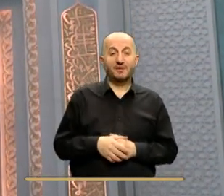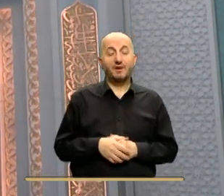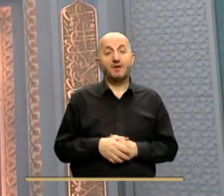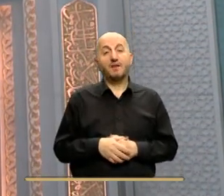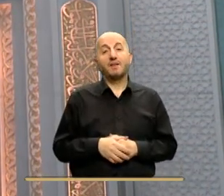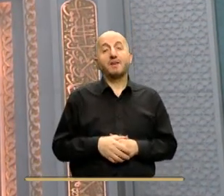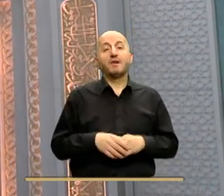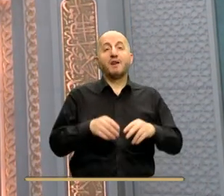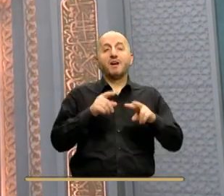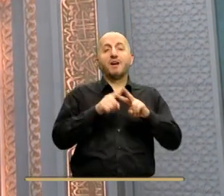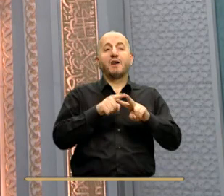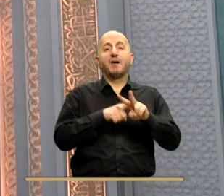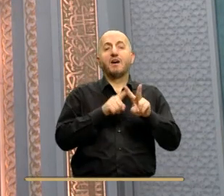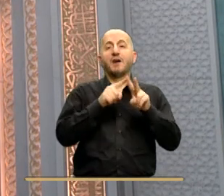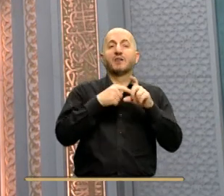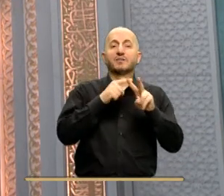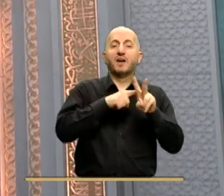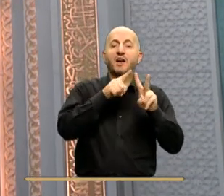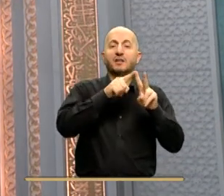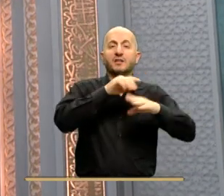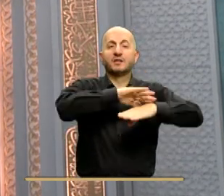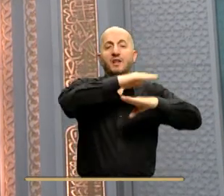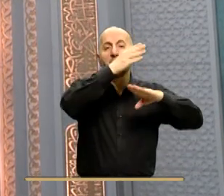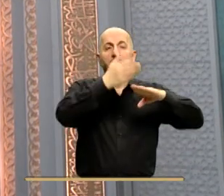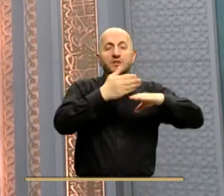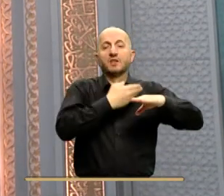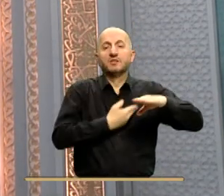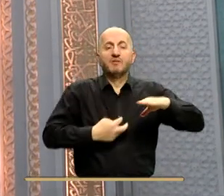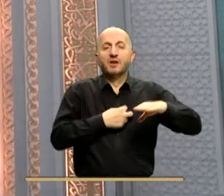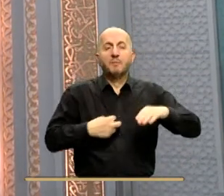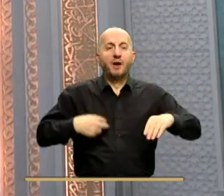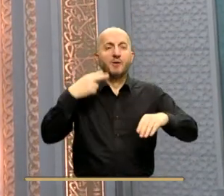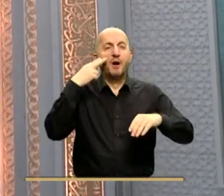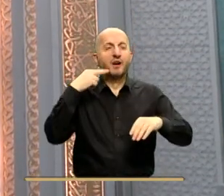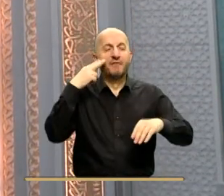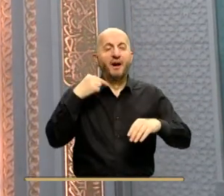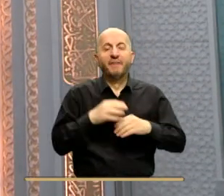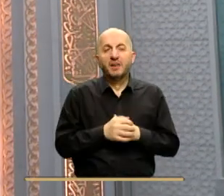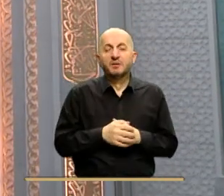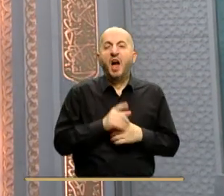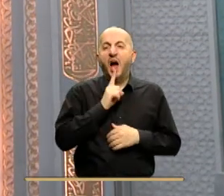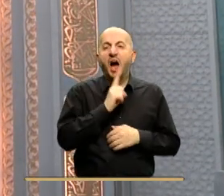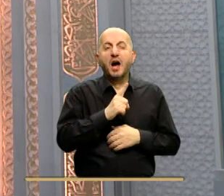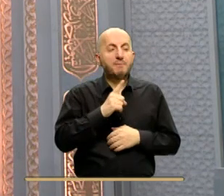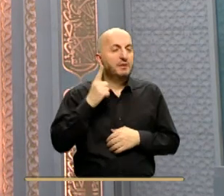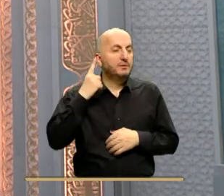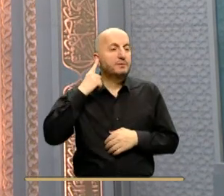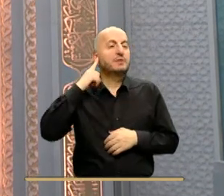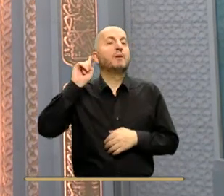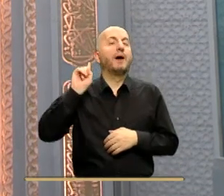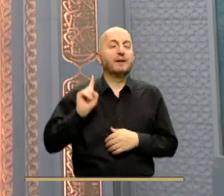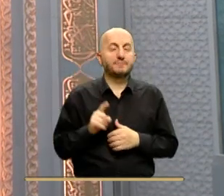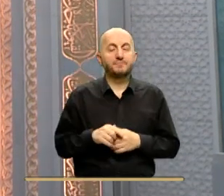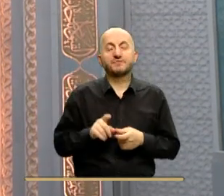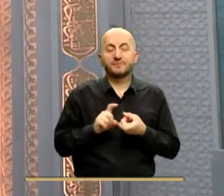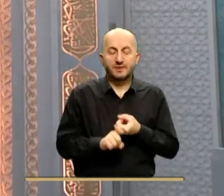Aynen tepesinde sevgili Peygamberimiz sallallahu aleyhi ve sellemin emrine itaat etmeyen